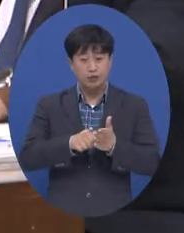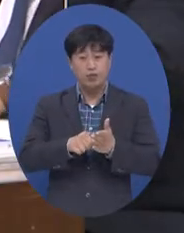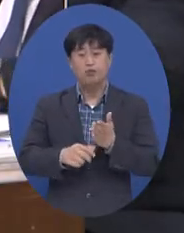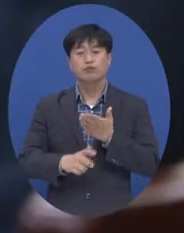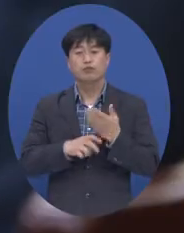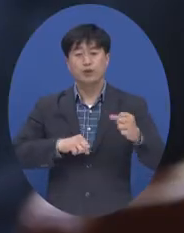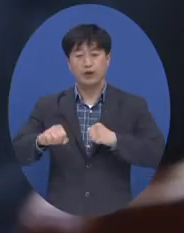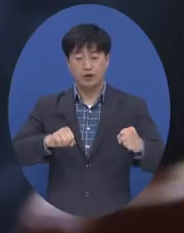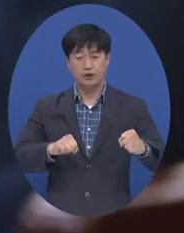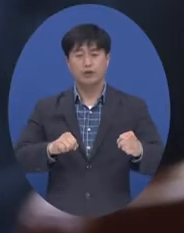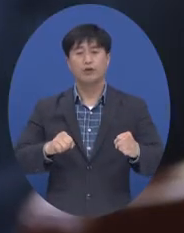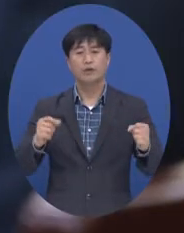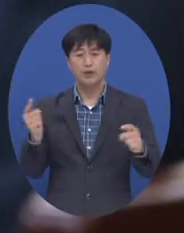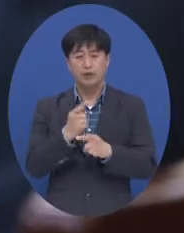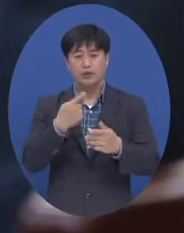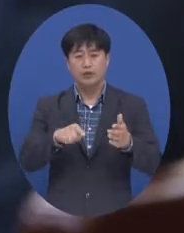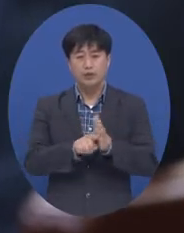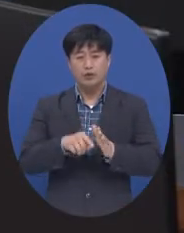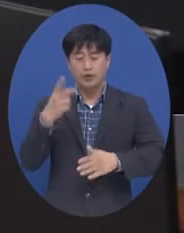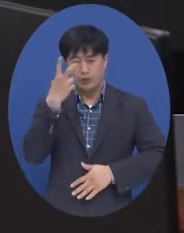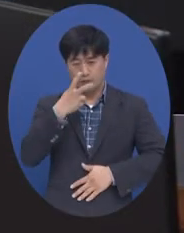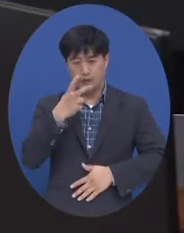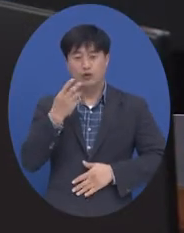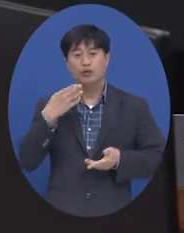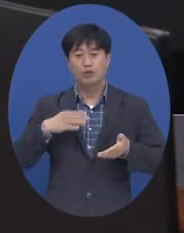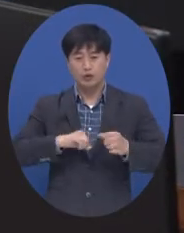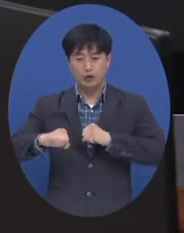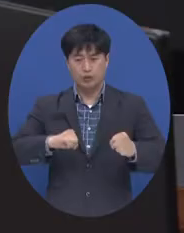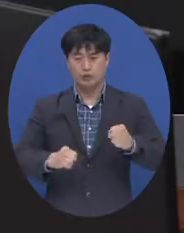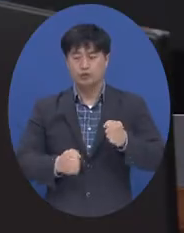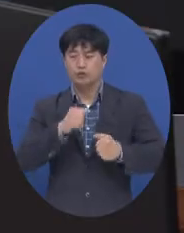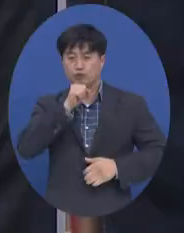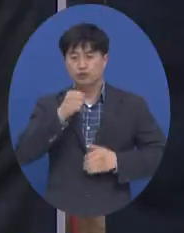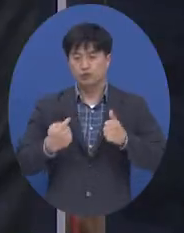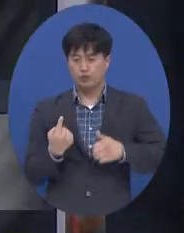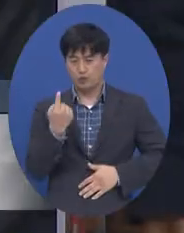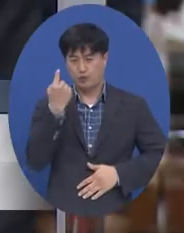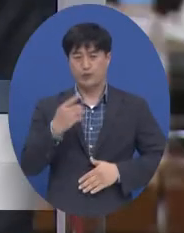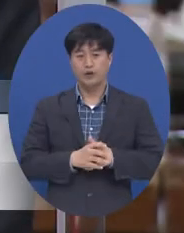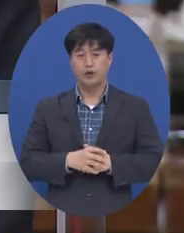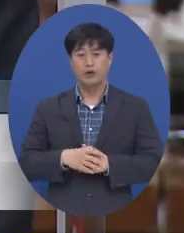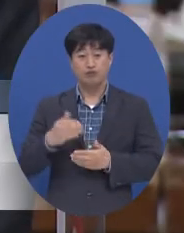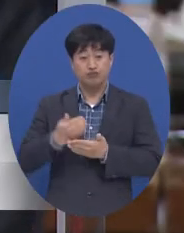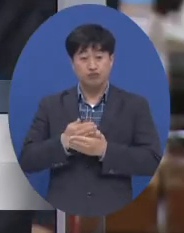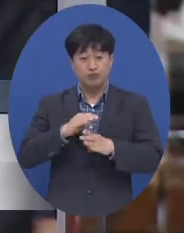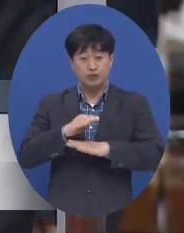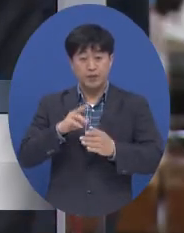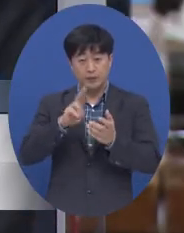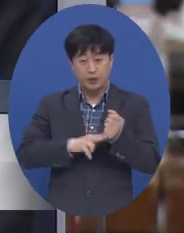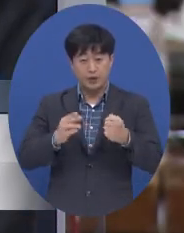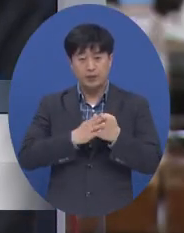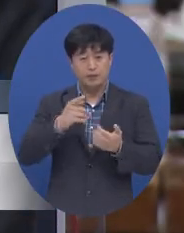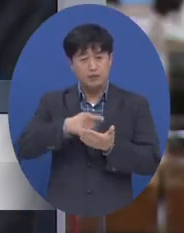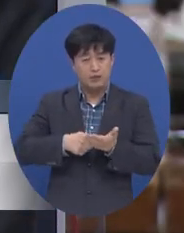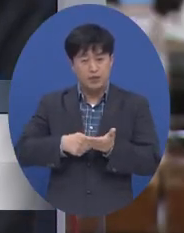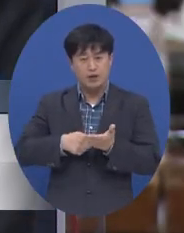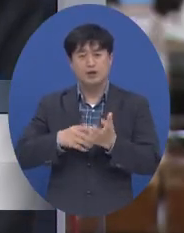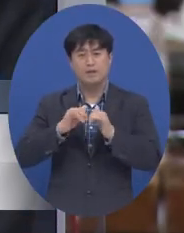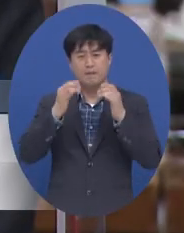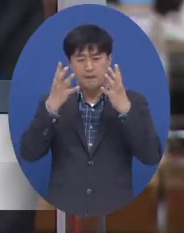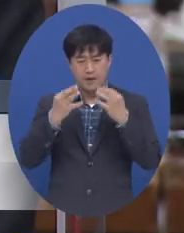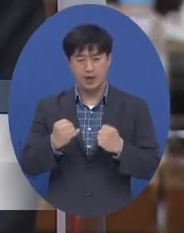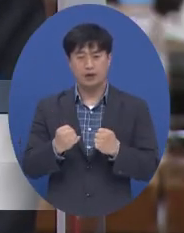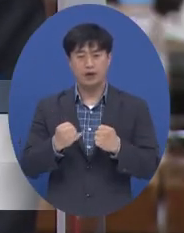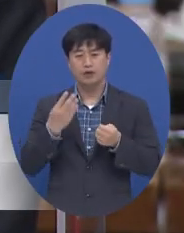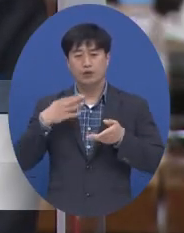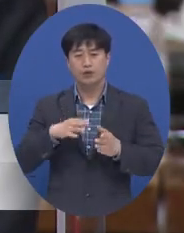위한 실태조사 등 경기도의 움직임이 높은 점수를 얻었습니다. 워낙에 중고차 매매로 인해서 피해를 본 소비자들이 많기